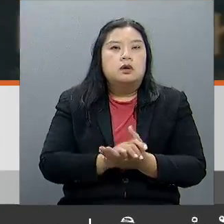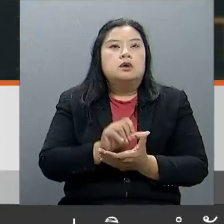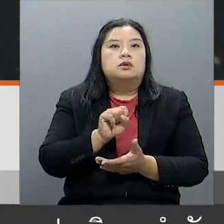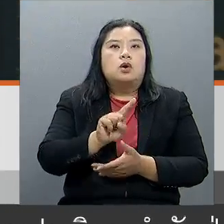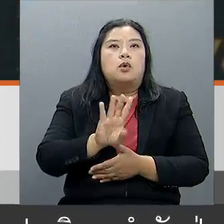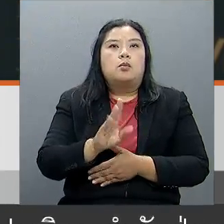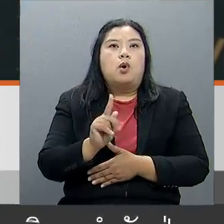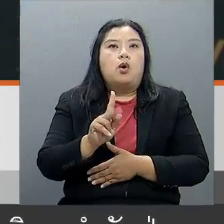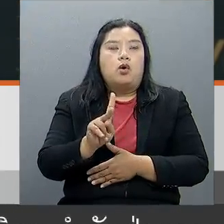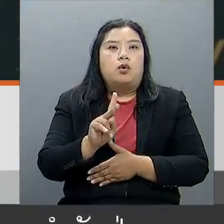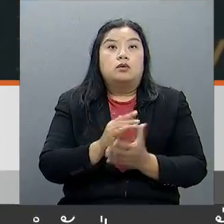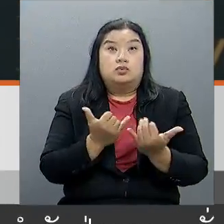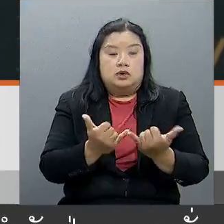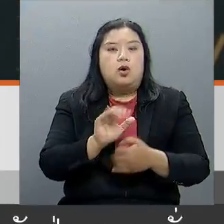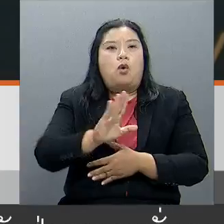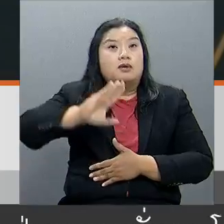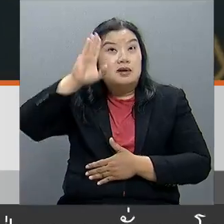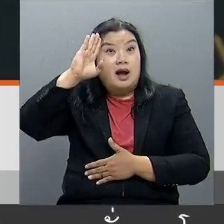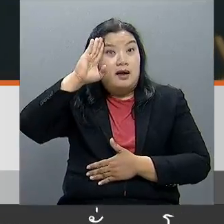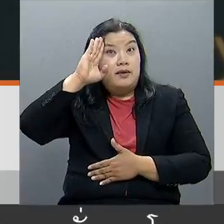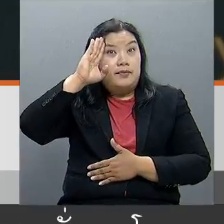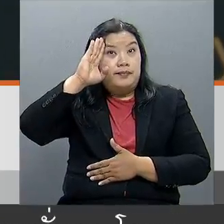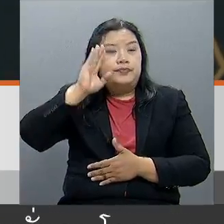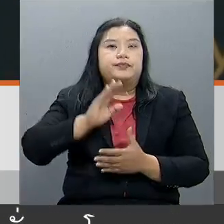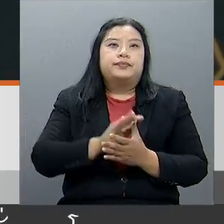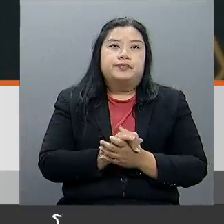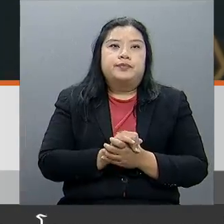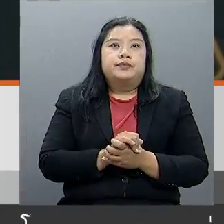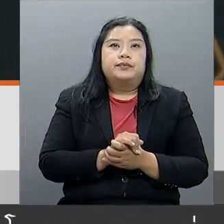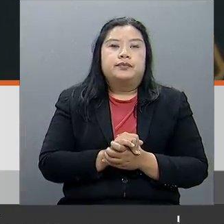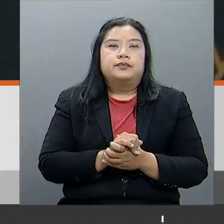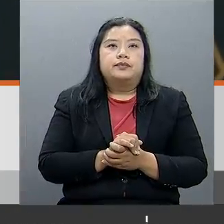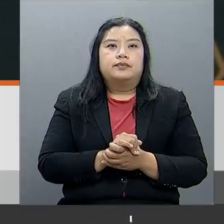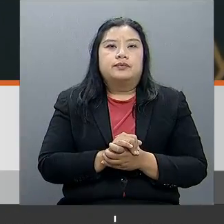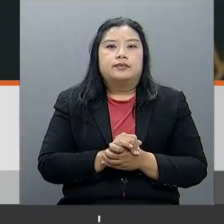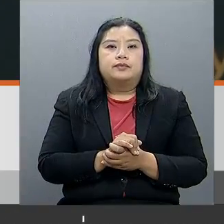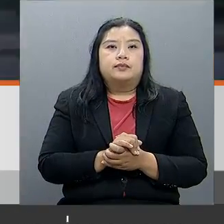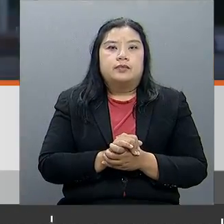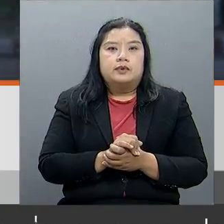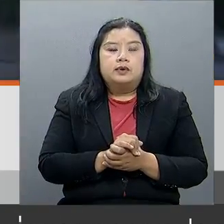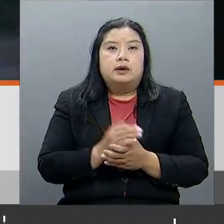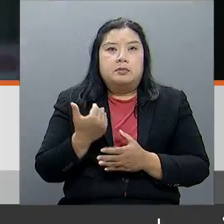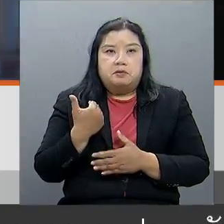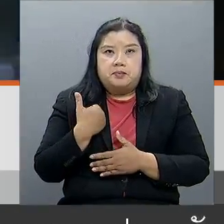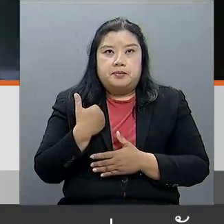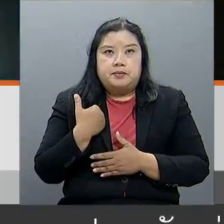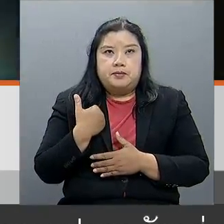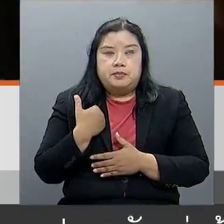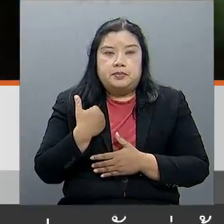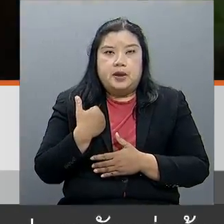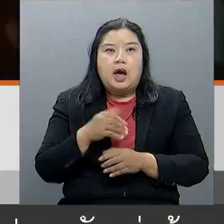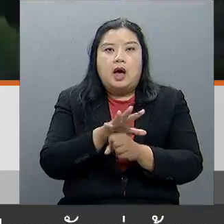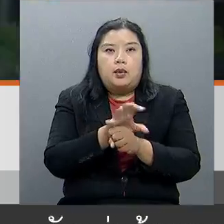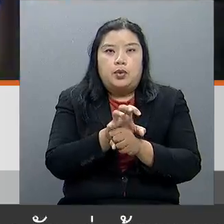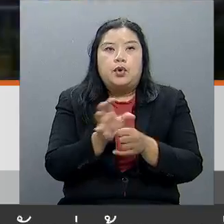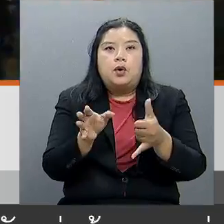2019กองทัพบกหรือสบค.ทบ.ที่พบว่ามีทหารติดเชื้อโควิด